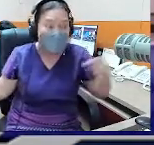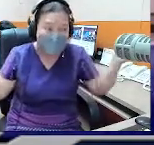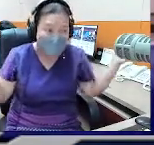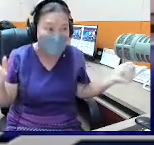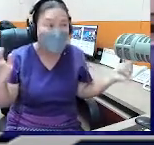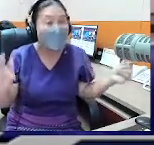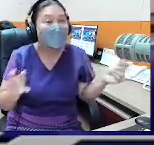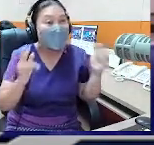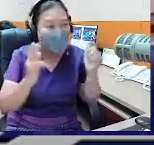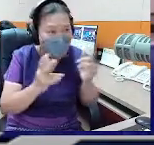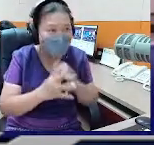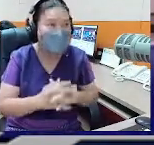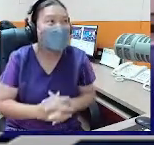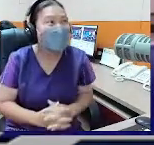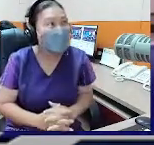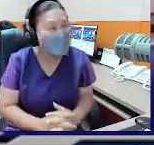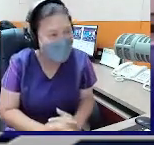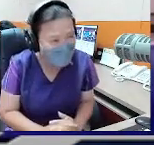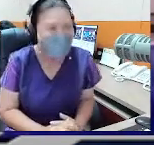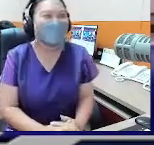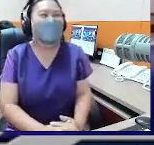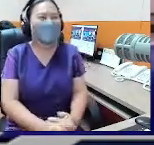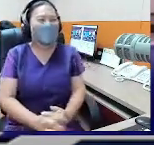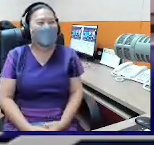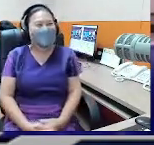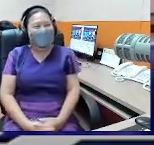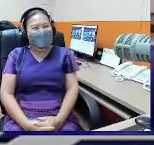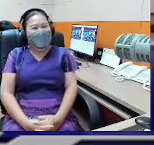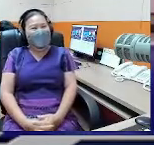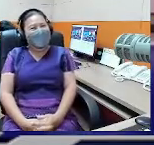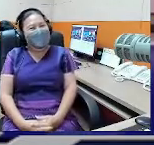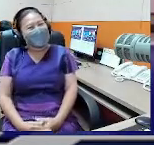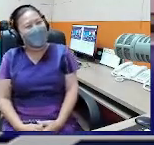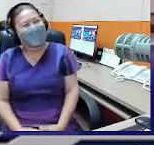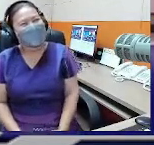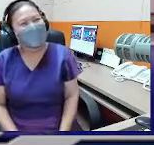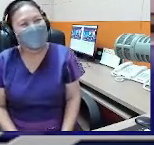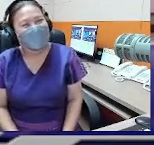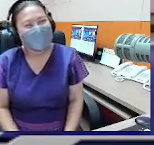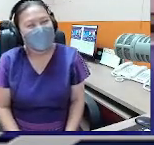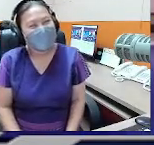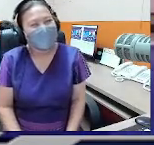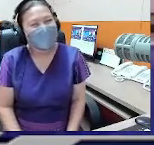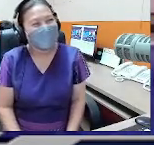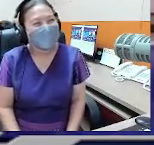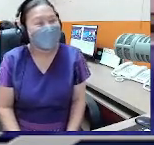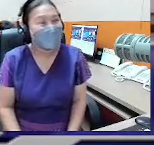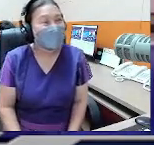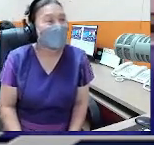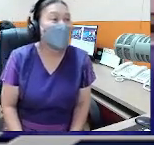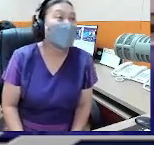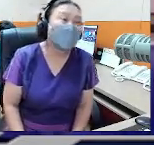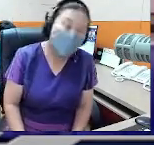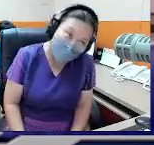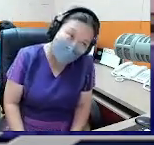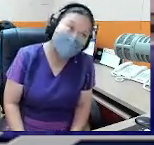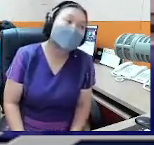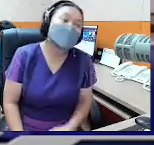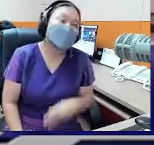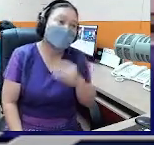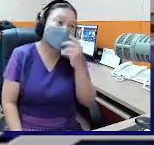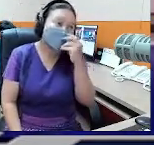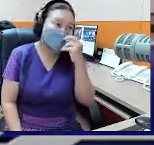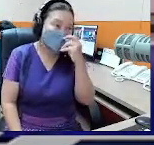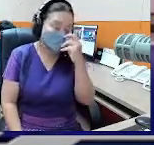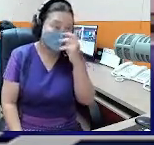อกหรือประชาชนไปรับบริการได้เชิญเลยค่ะ ค่ะมีอีกหนึ่งอย่างก็เป็นหอประชุมค่ะเป ็ นหอประชุม